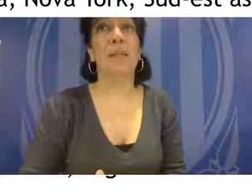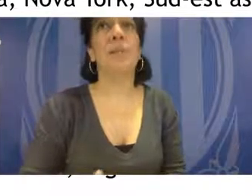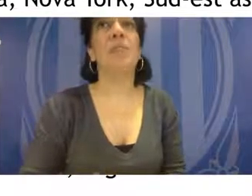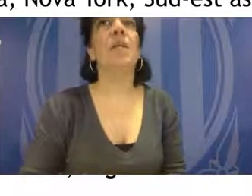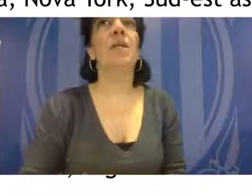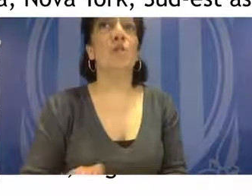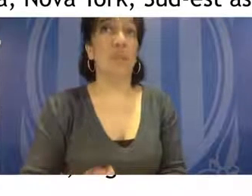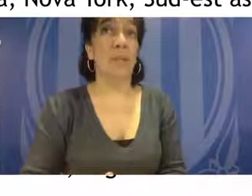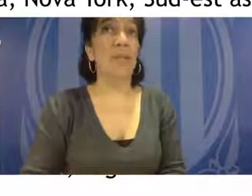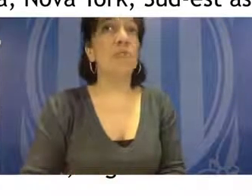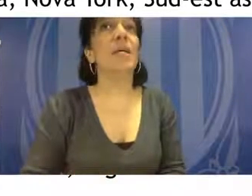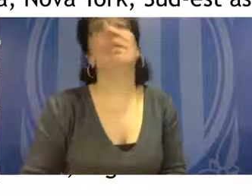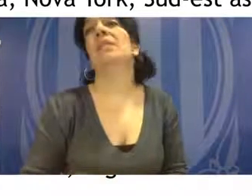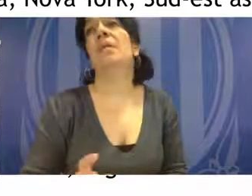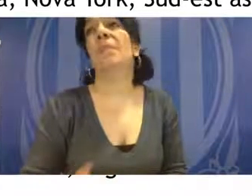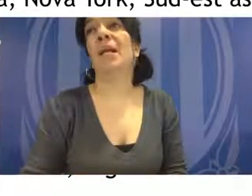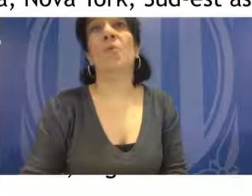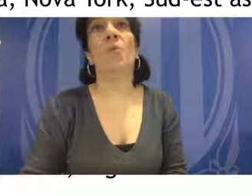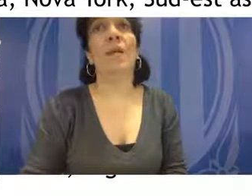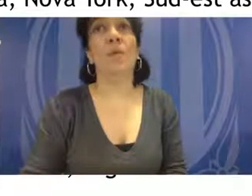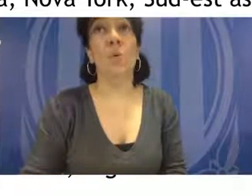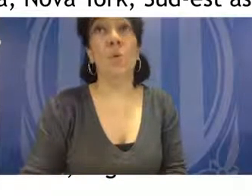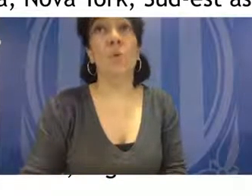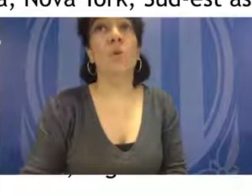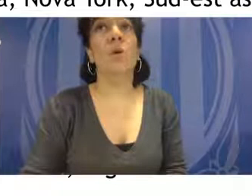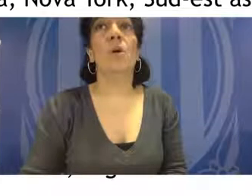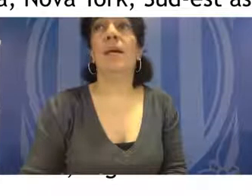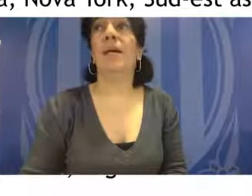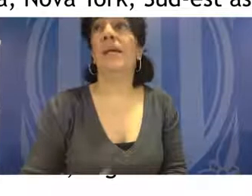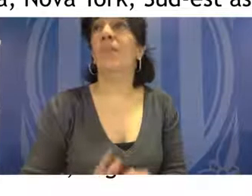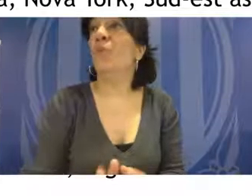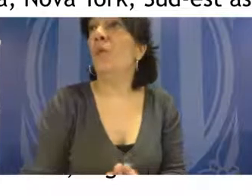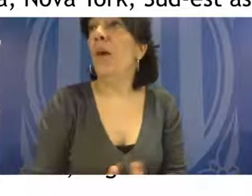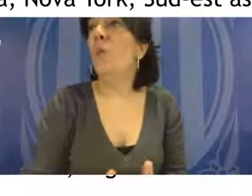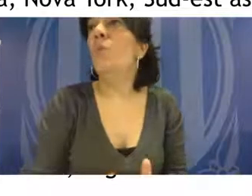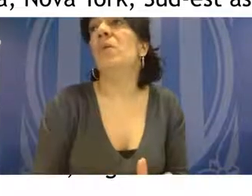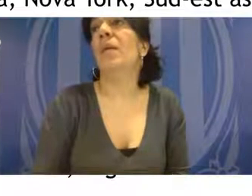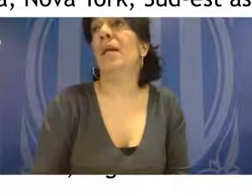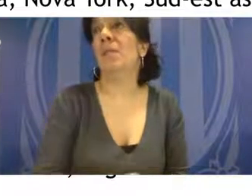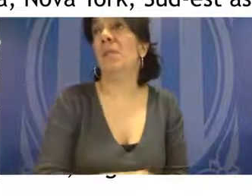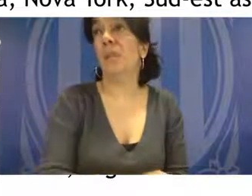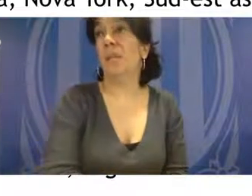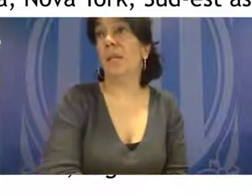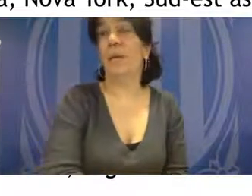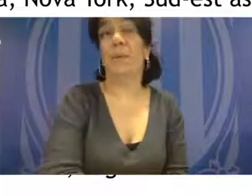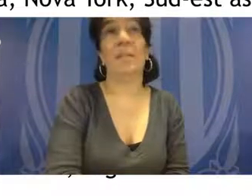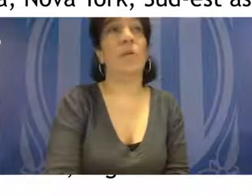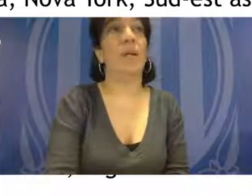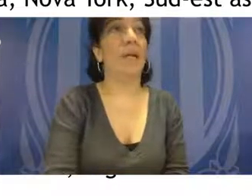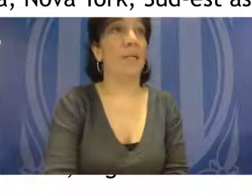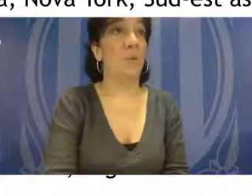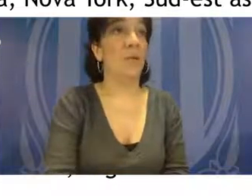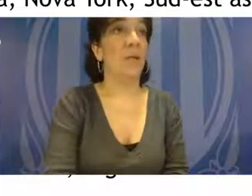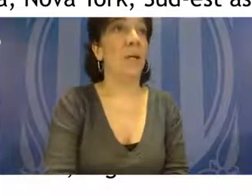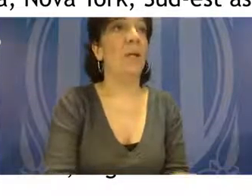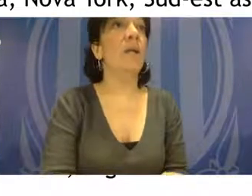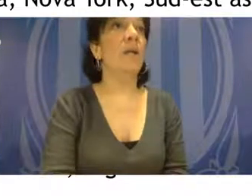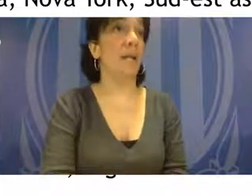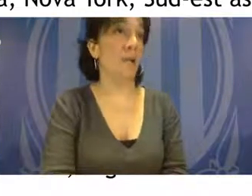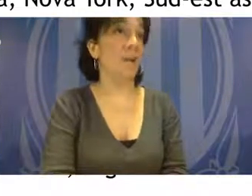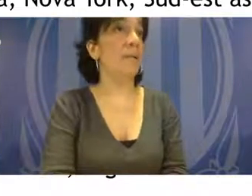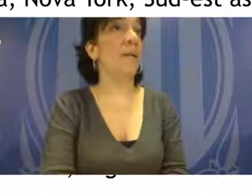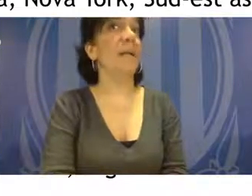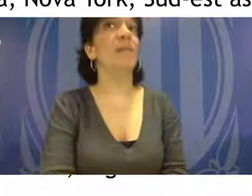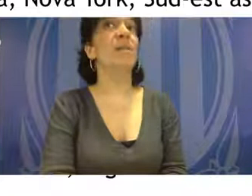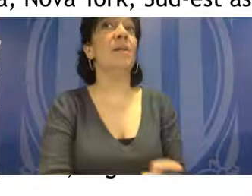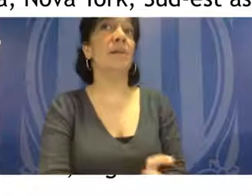Instagram trips, sortejos. Aquesta setmana n'hem obert un de Fórmula 1 vinculat amb circuit de Barcelona, Catalunya, la